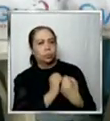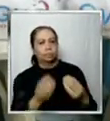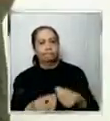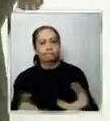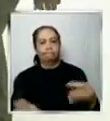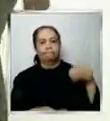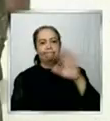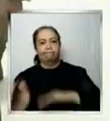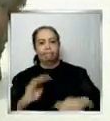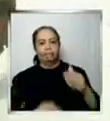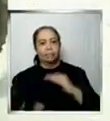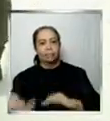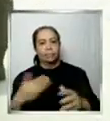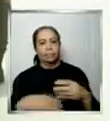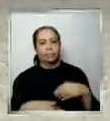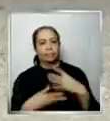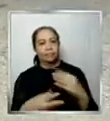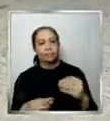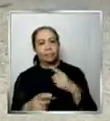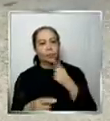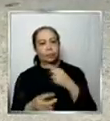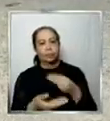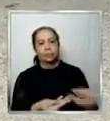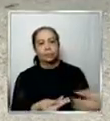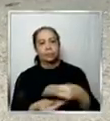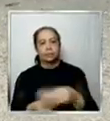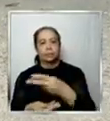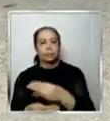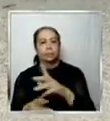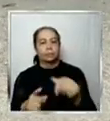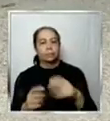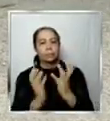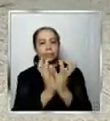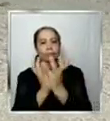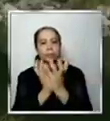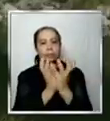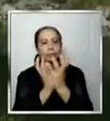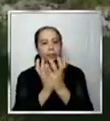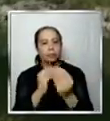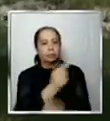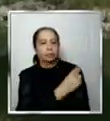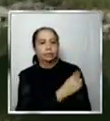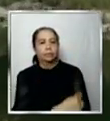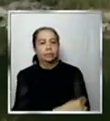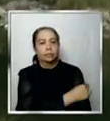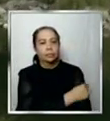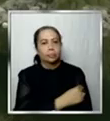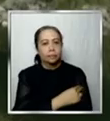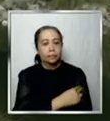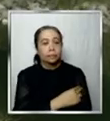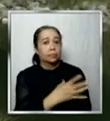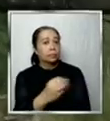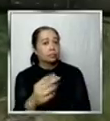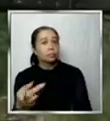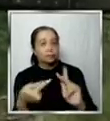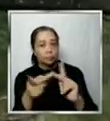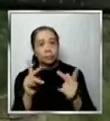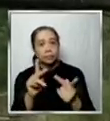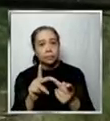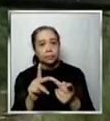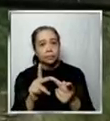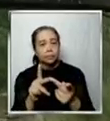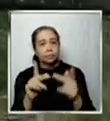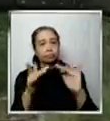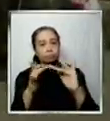relief goods at pamamahagi ng tulong sa komunidad at mga ospital. At sa mga partner namin sa online